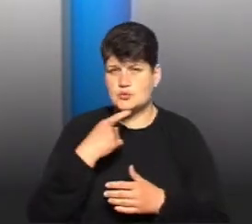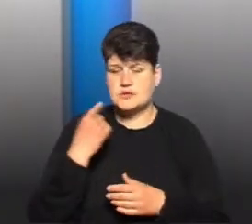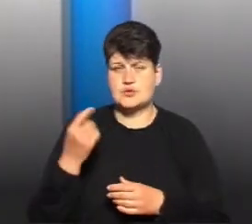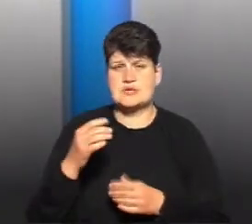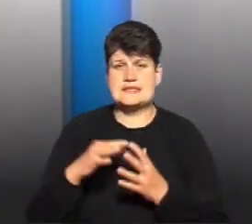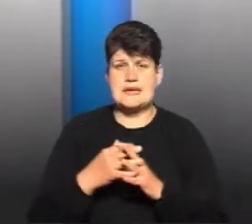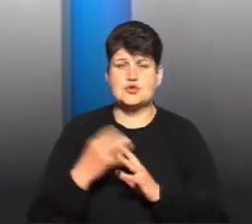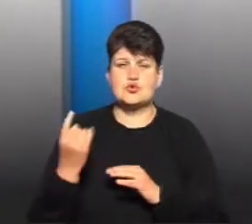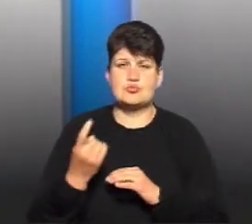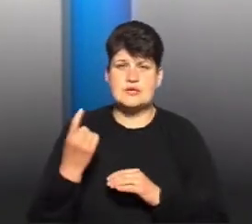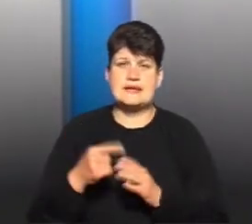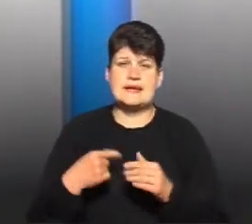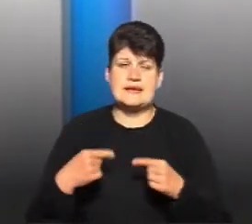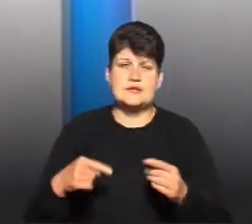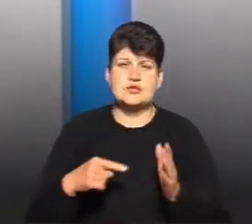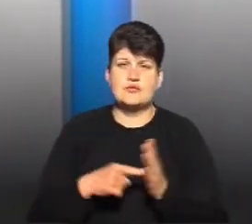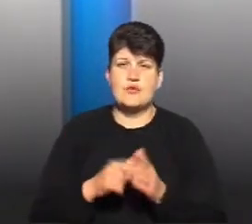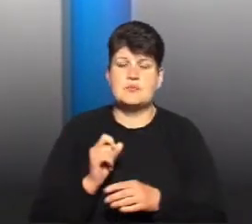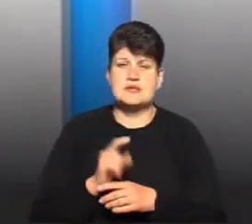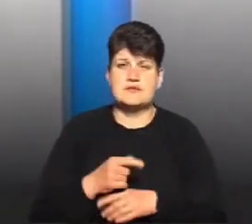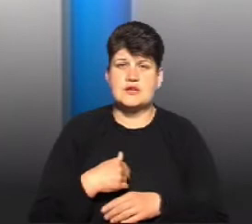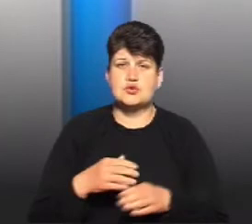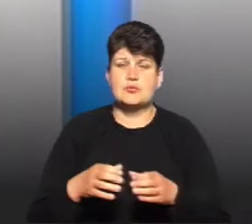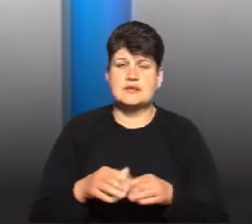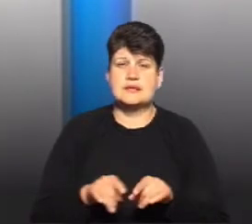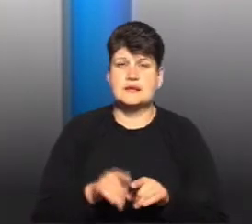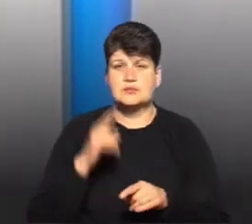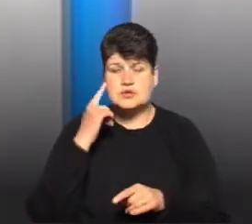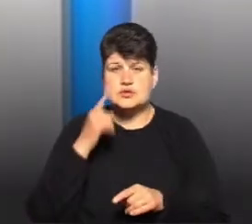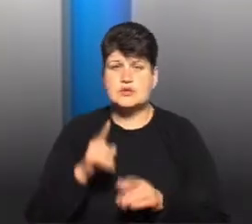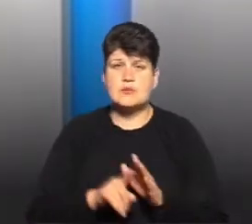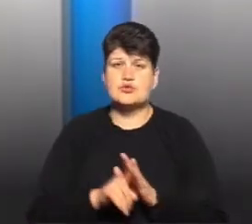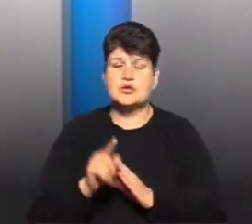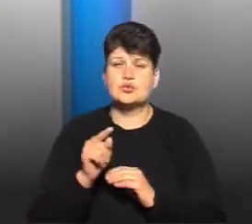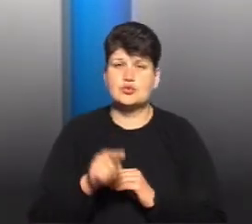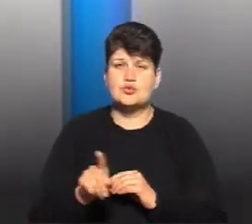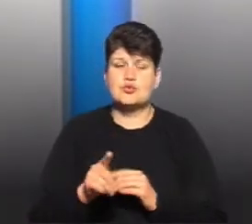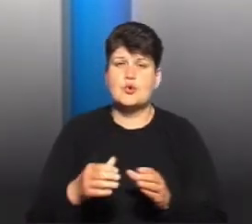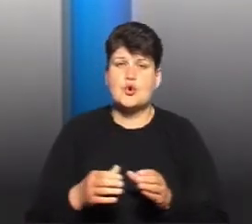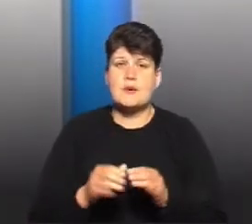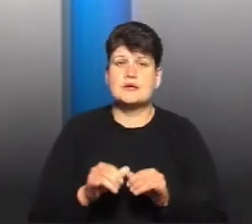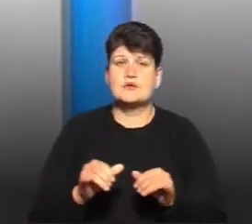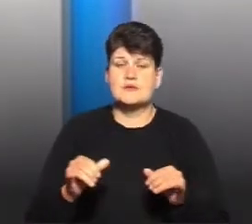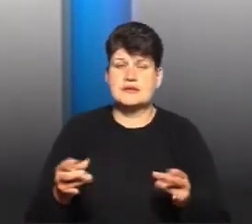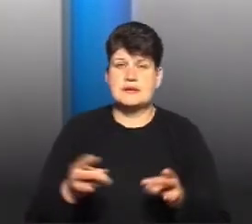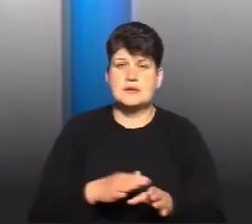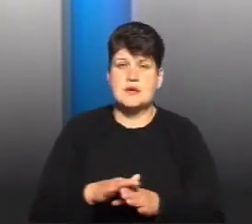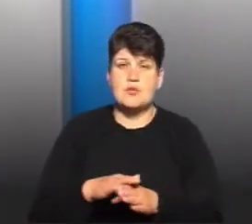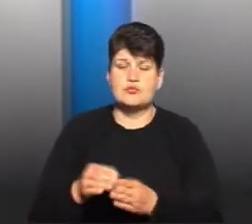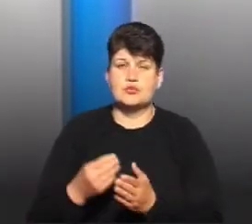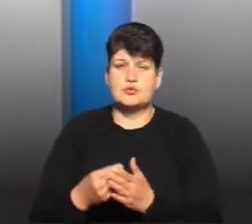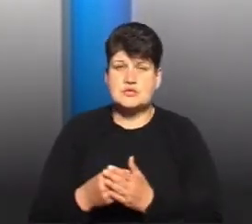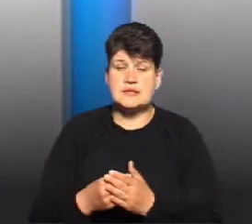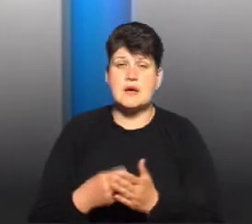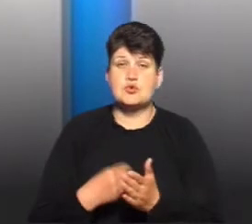призначення. Але в нашої громади така позиція, що фактично для початку, для того, щоб громада розвивалась, треба наповнювати бюджет. А бюджет треба наповнювати